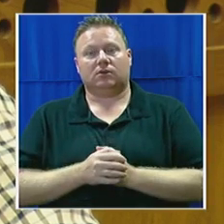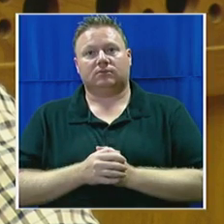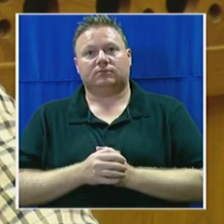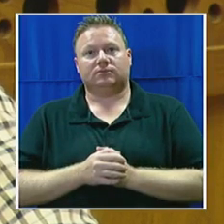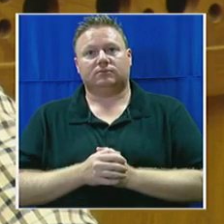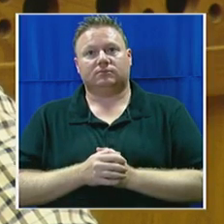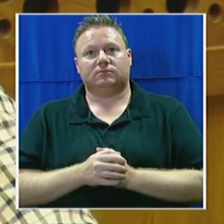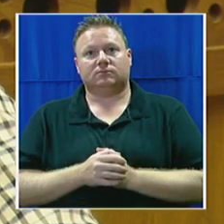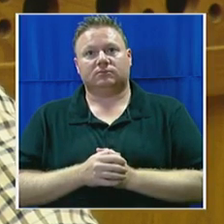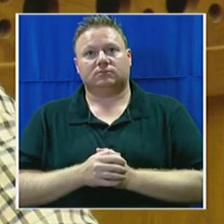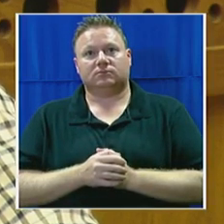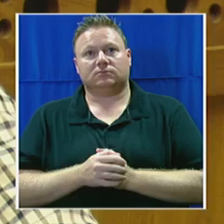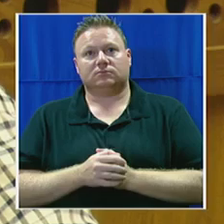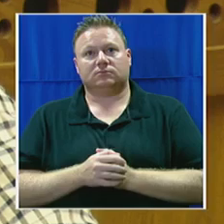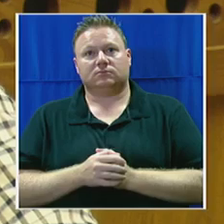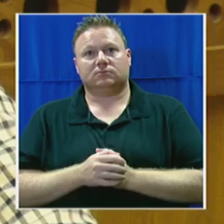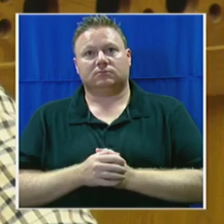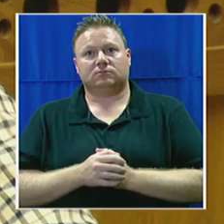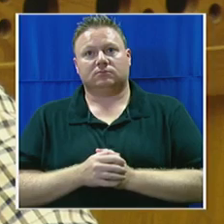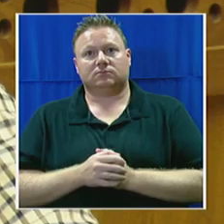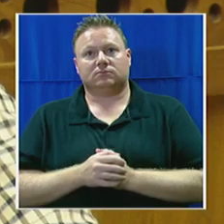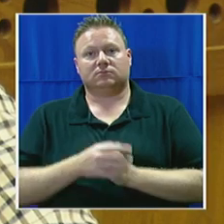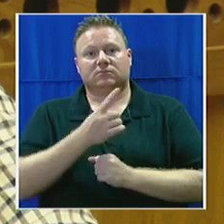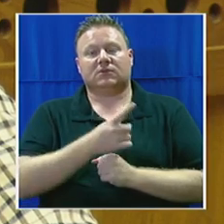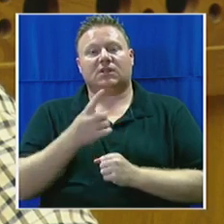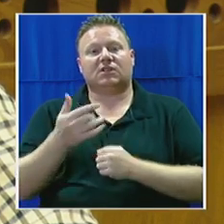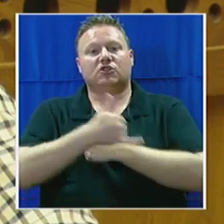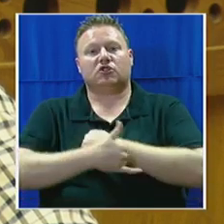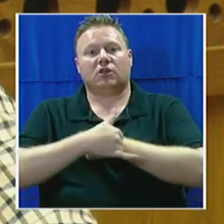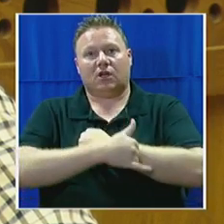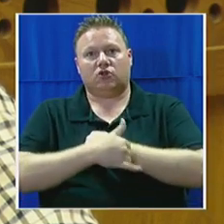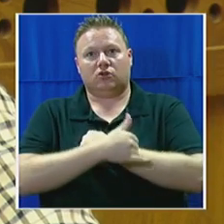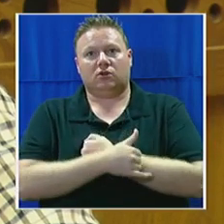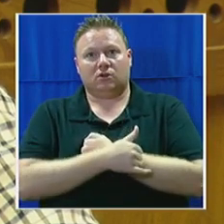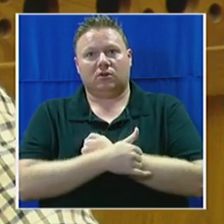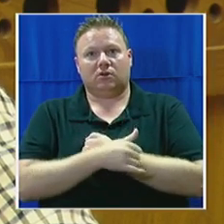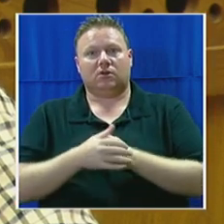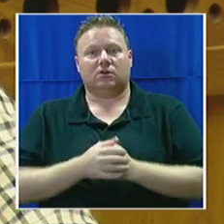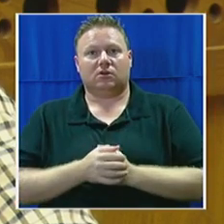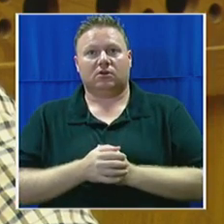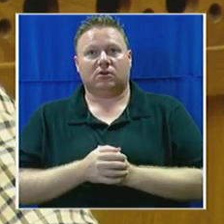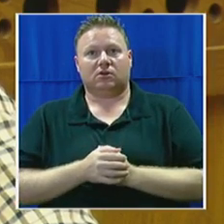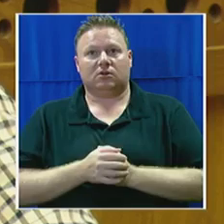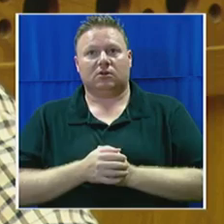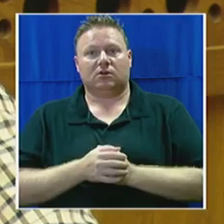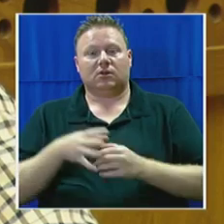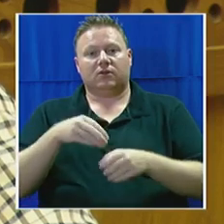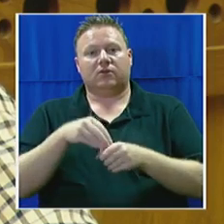ehambisana namasiko ayo. Lokho semqoka kakhulu kuhulumeni basekhaya ngoba